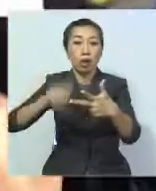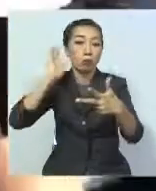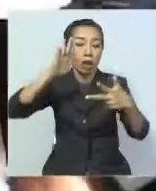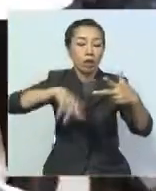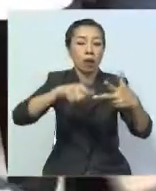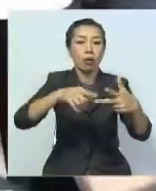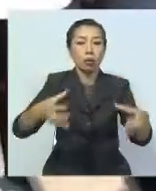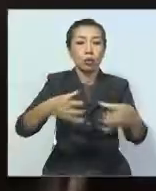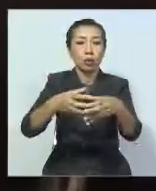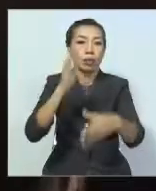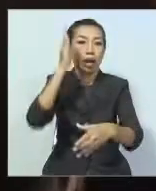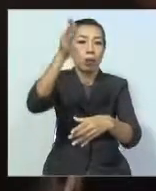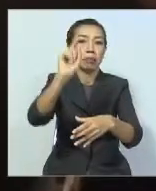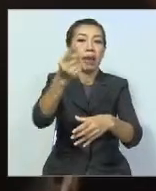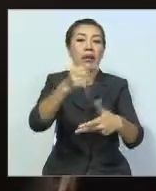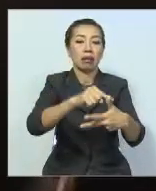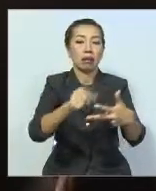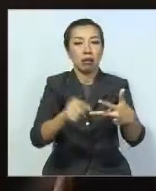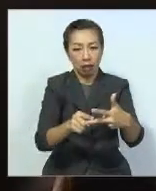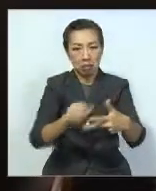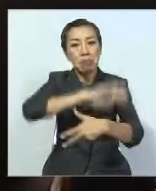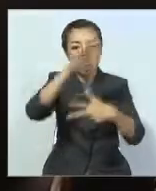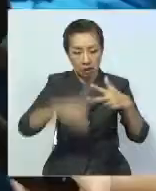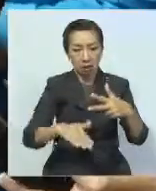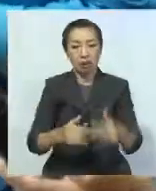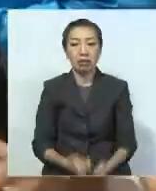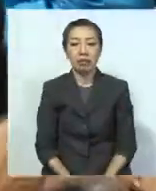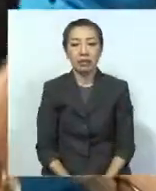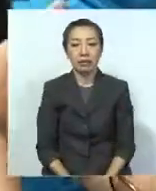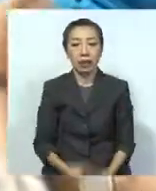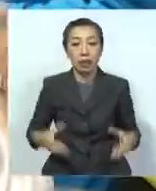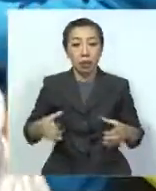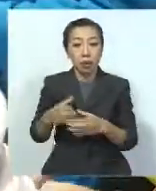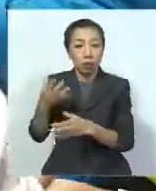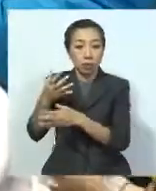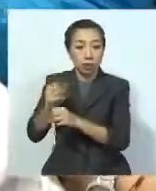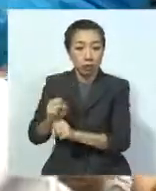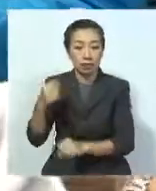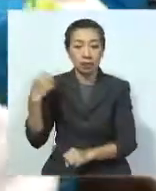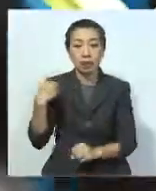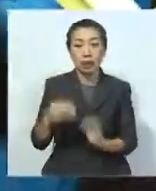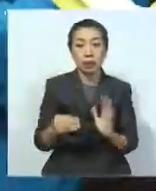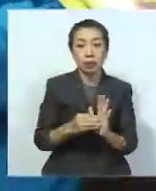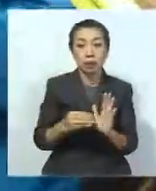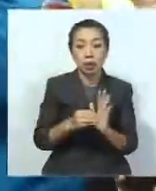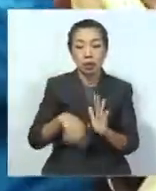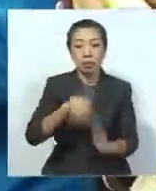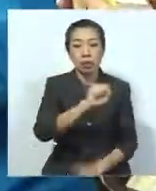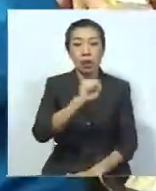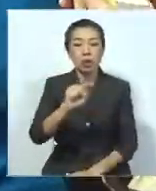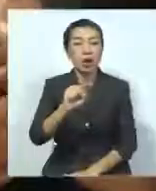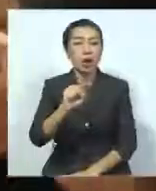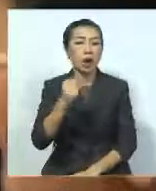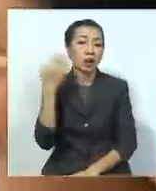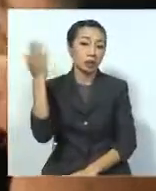ครับเดี๋ยวติดตามกันนะครับ ค่ะส่วนพรรคประชาธิปัตย์สองอดีตส.ส.กทม.ตัดสินใจนาทีสุด